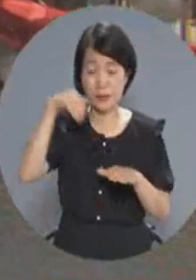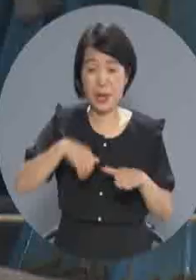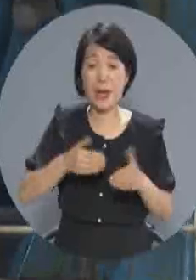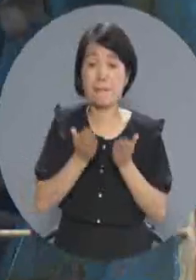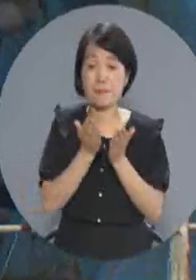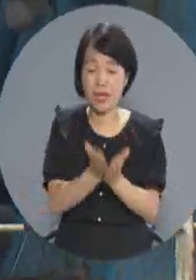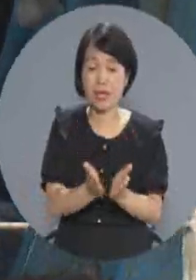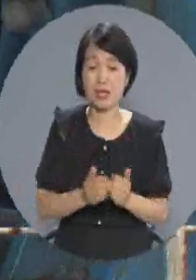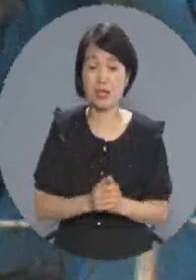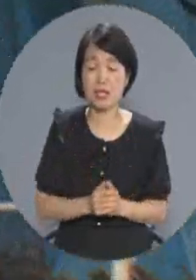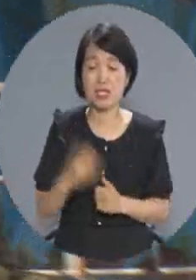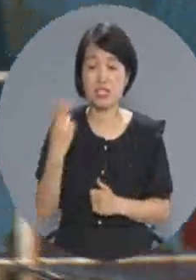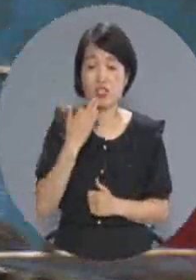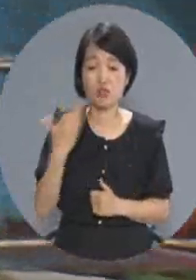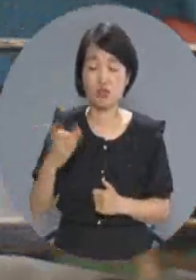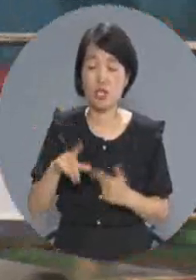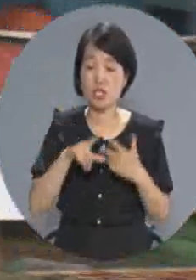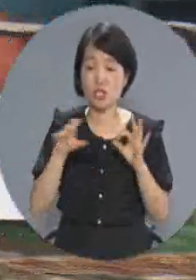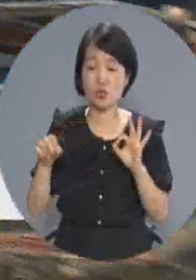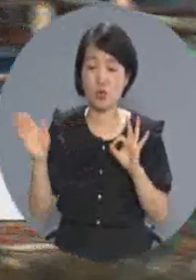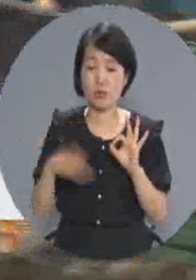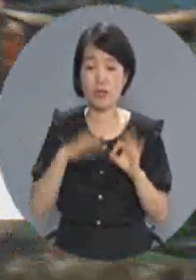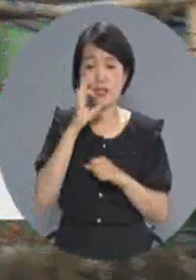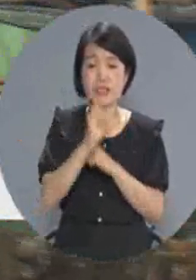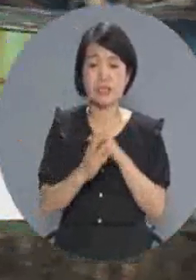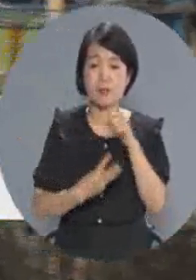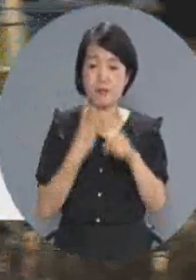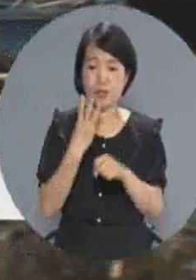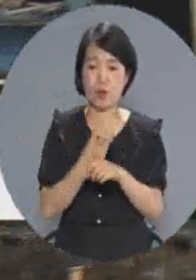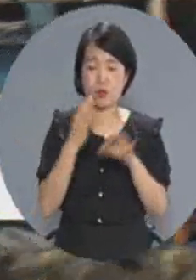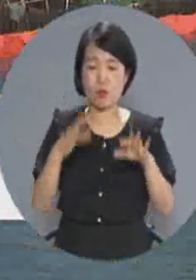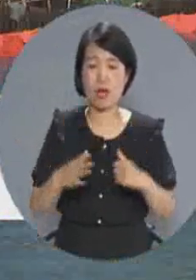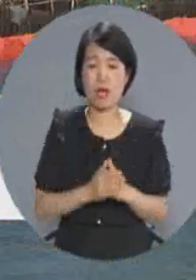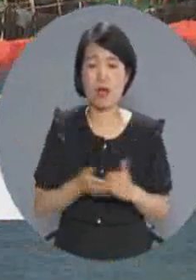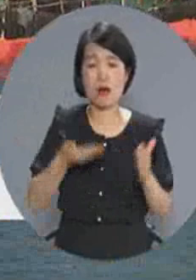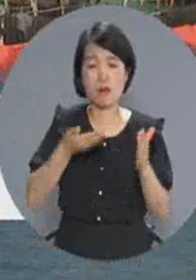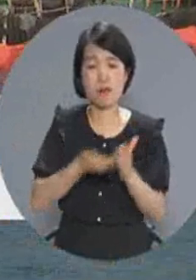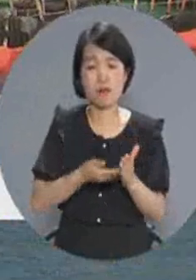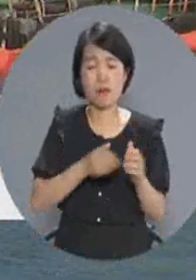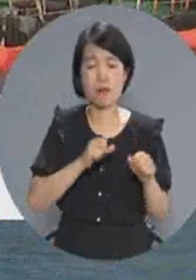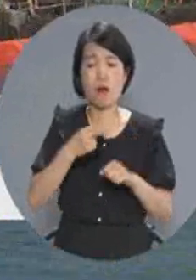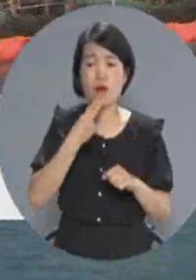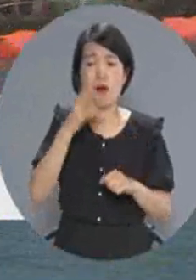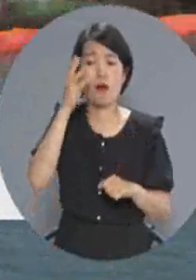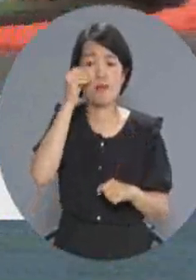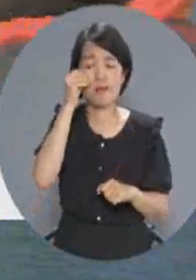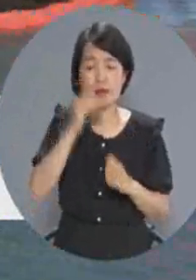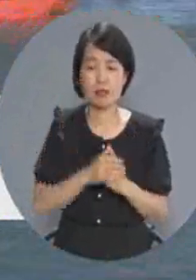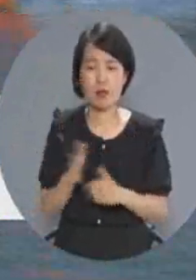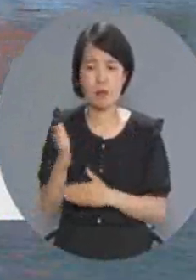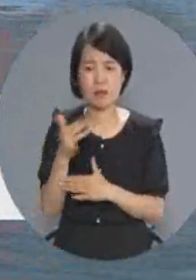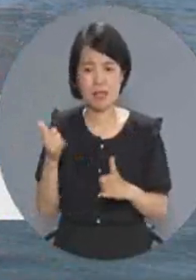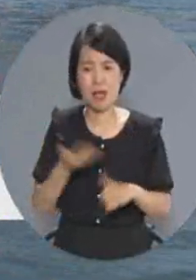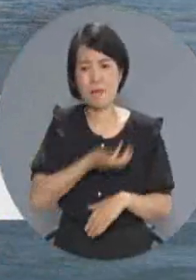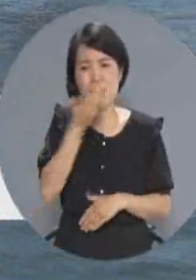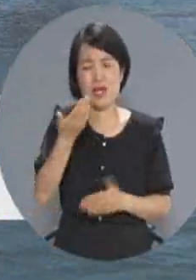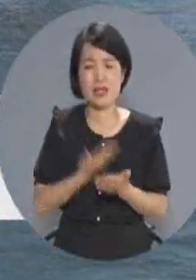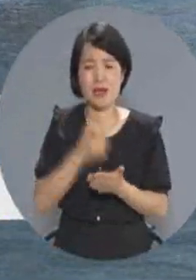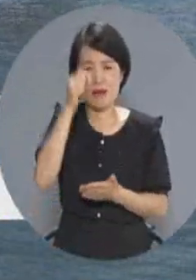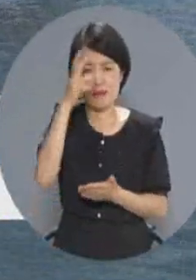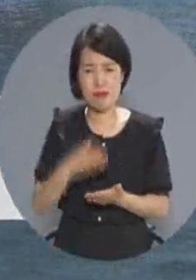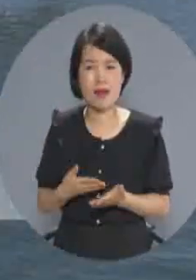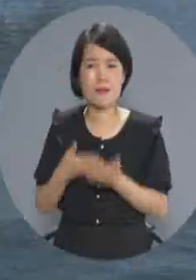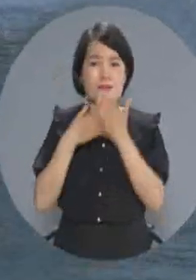준설선. 2019년 10월부터 3년여 동안 해상에 정박한 뒤 움직이지 않아 어민들이 배를 치워달라는 민원을